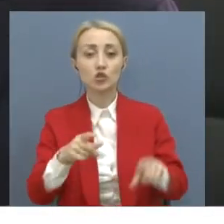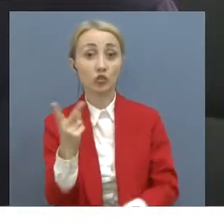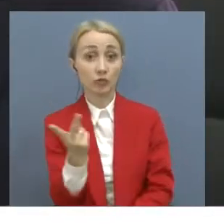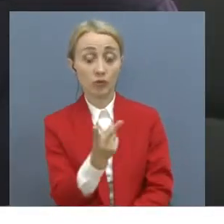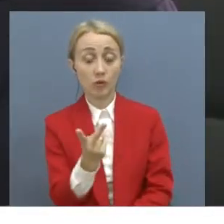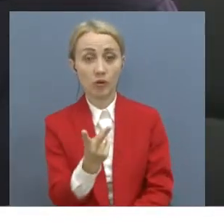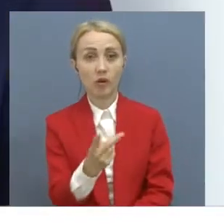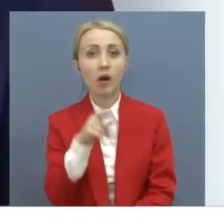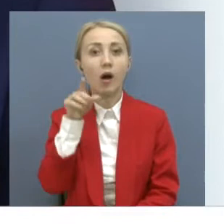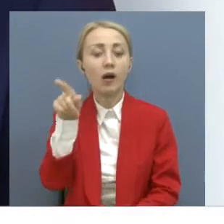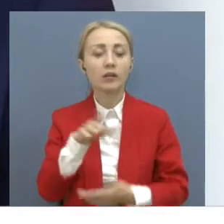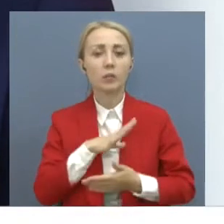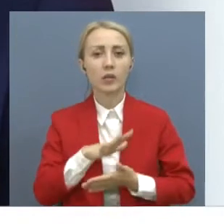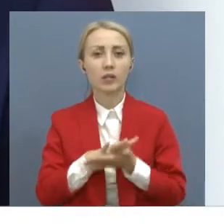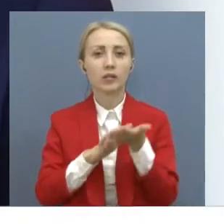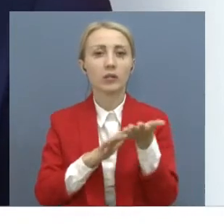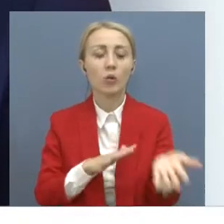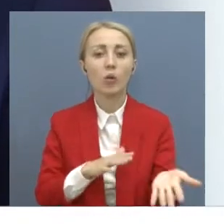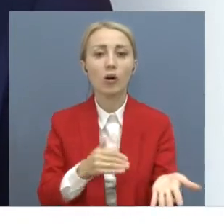куәлік табысталды.